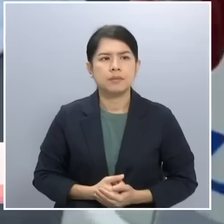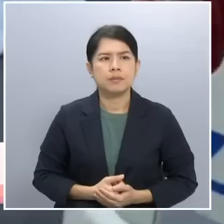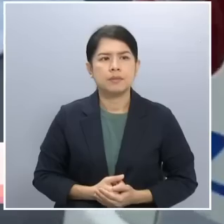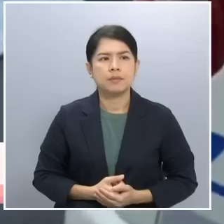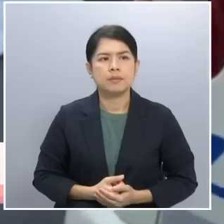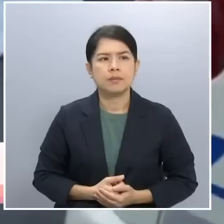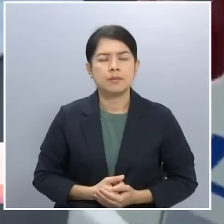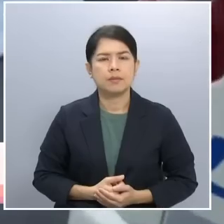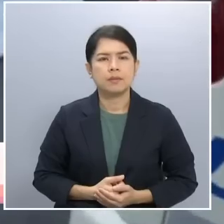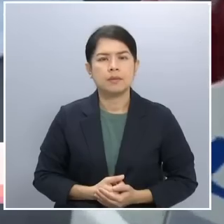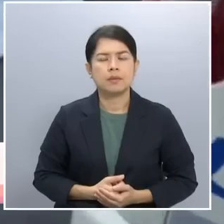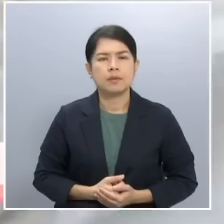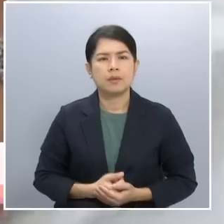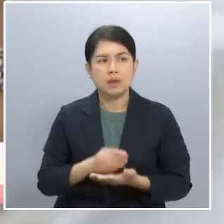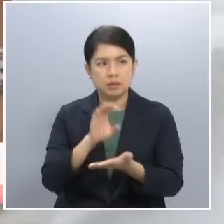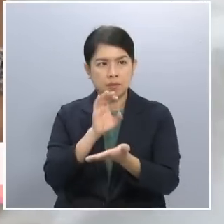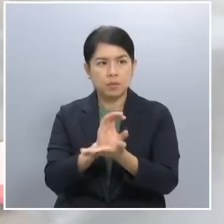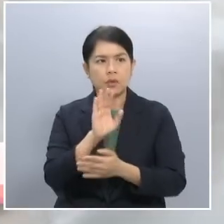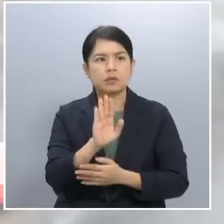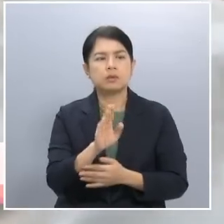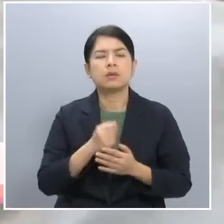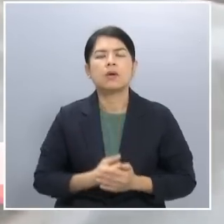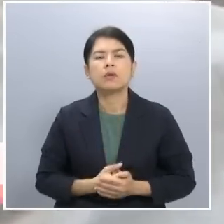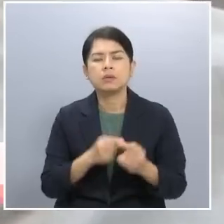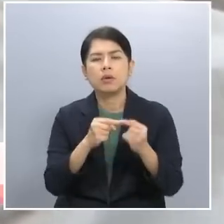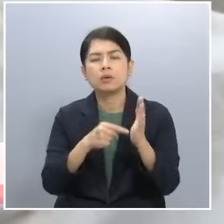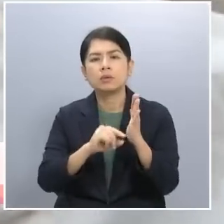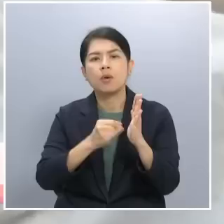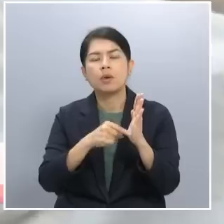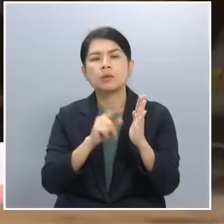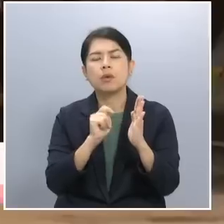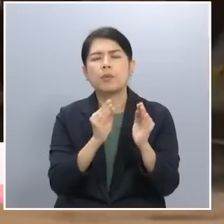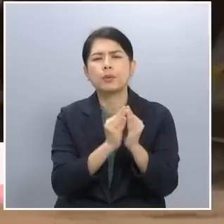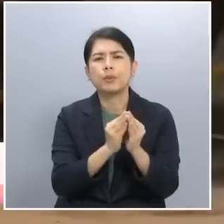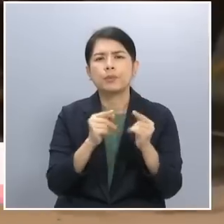ทางตำรวจสภ.ธัญบุรีครับพยายามเกลี้ยกล่อมให้ทางลุงเดชาเนี่ยออกมานะ